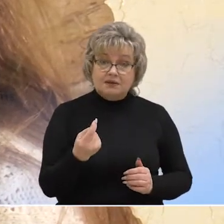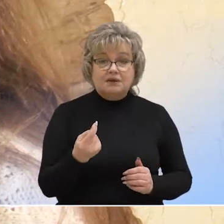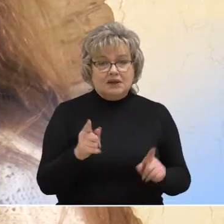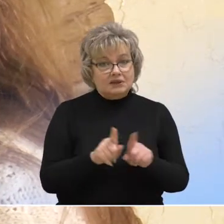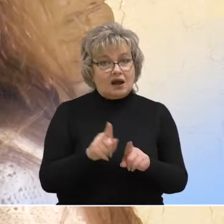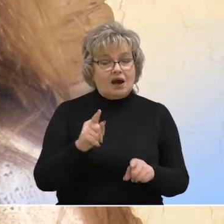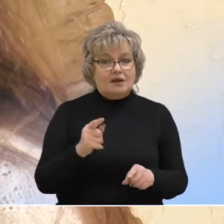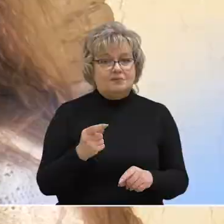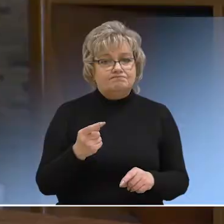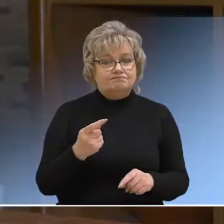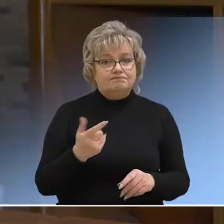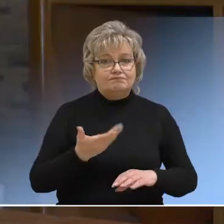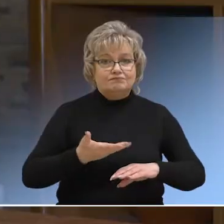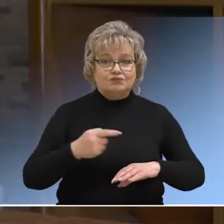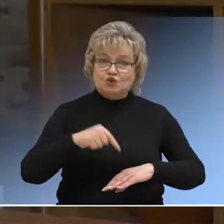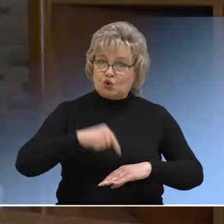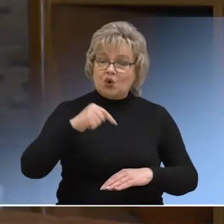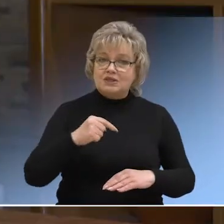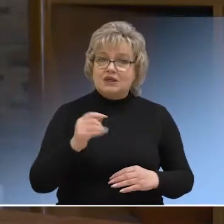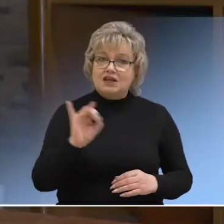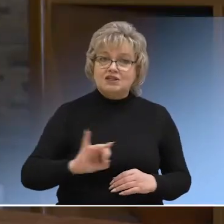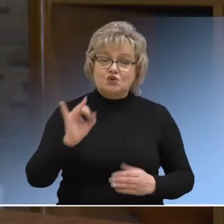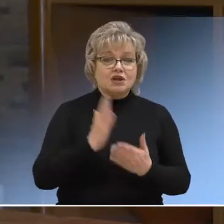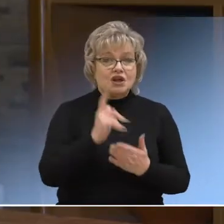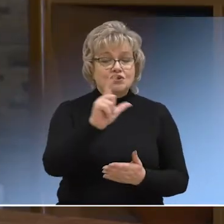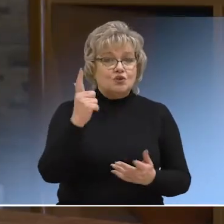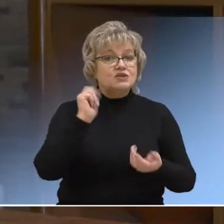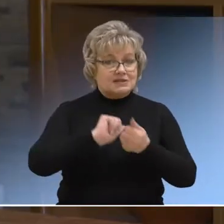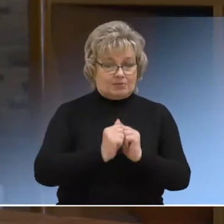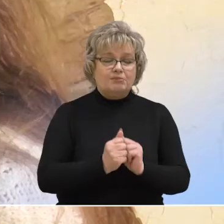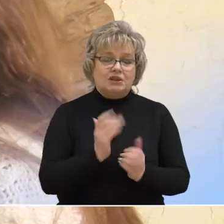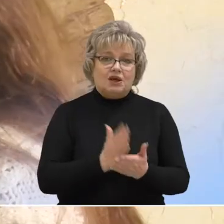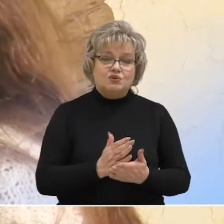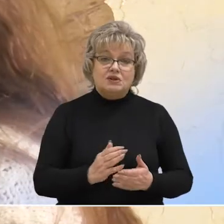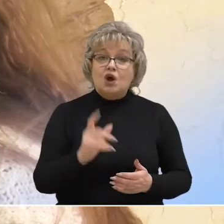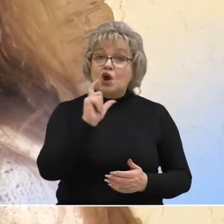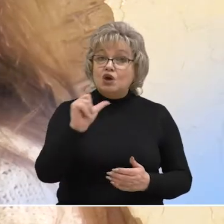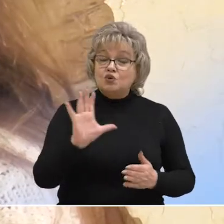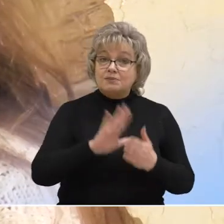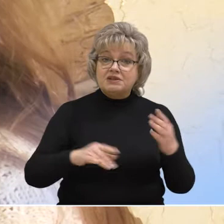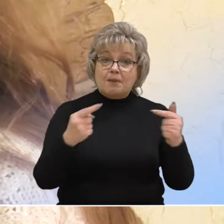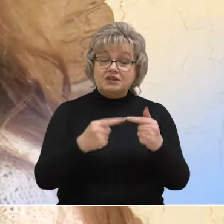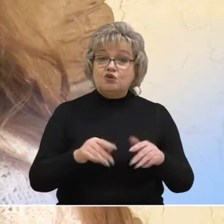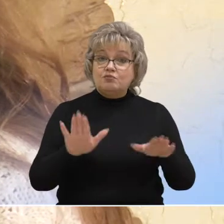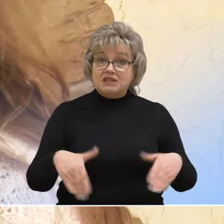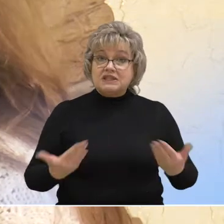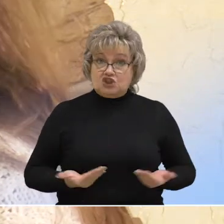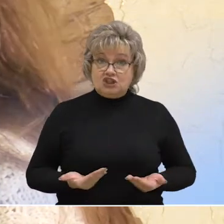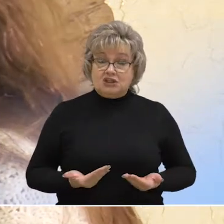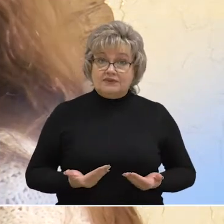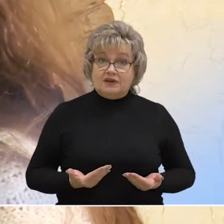трогательная история, да, и есть люди, которые запоминаются. люди без определенного места